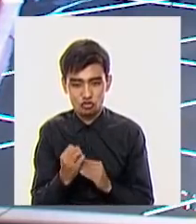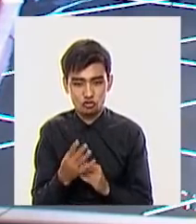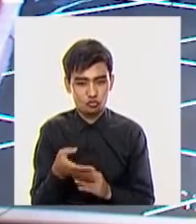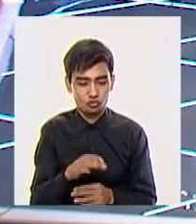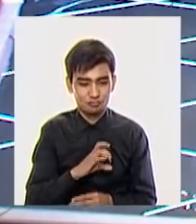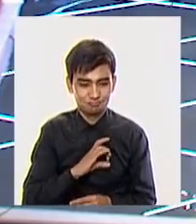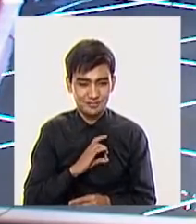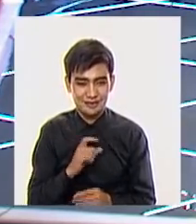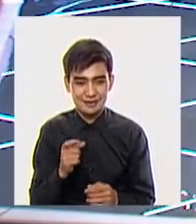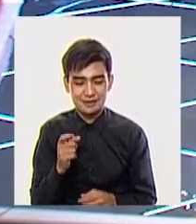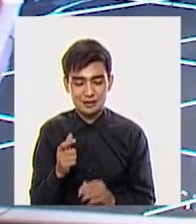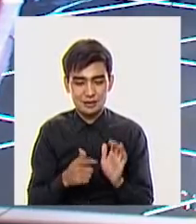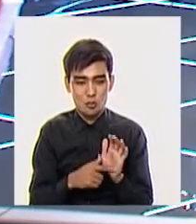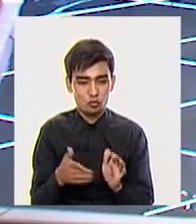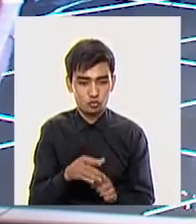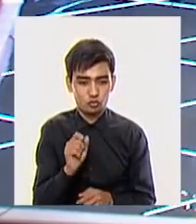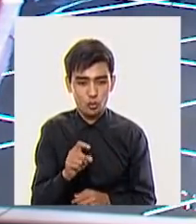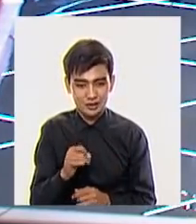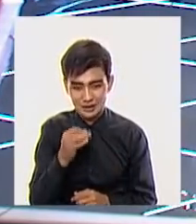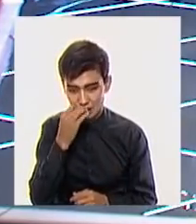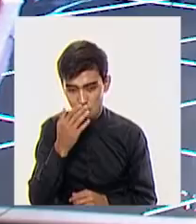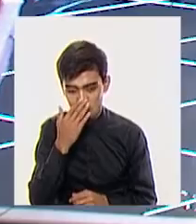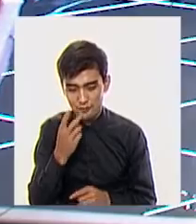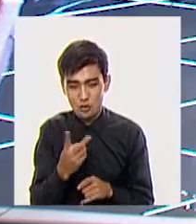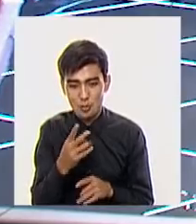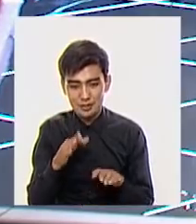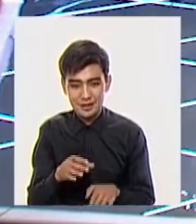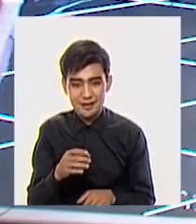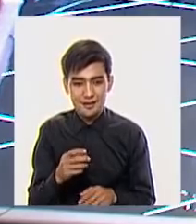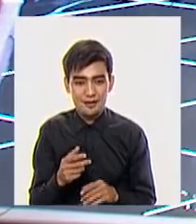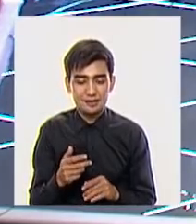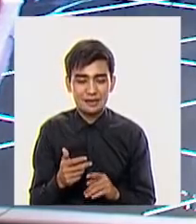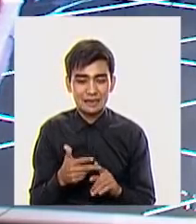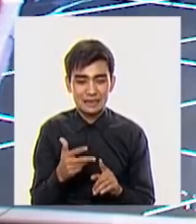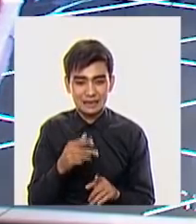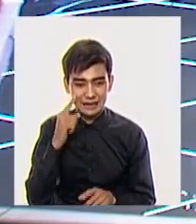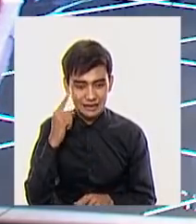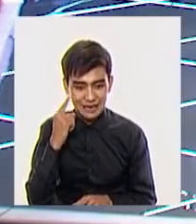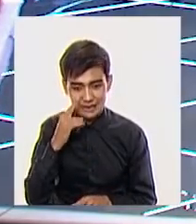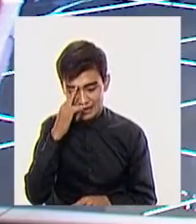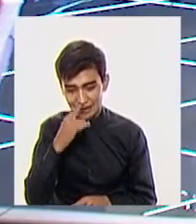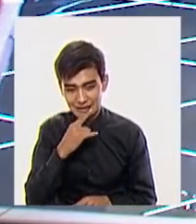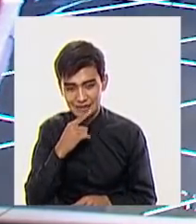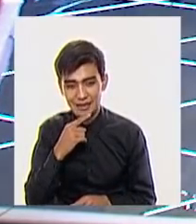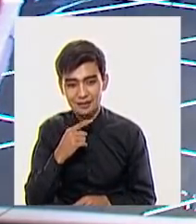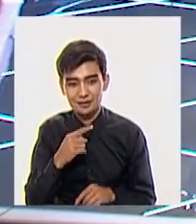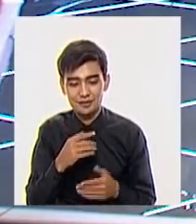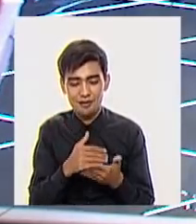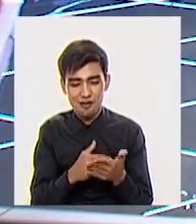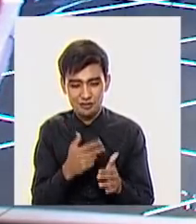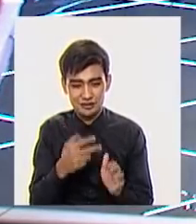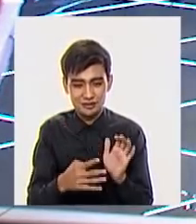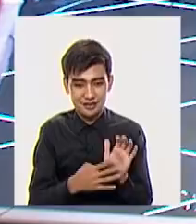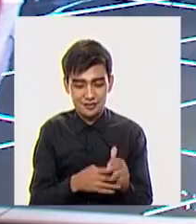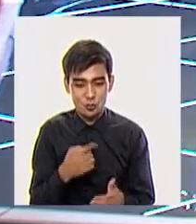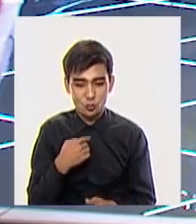из которых 7 золотых. На втором месте Япония, на третьем Китай. Казахстан расположился на 39-й строчке. У нас